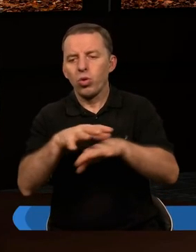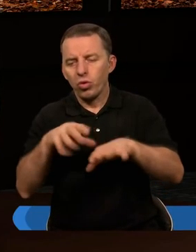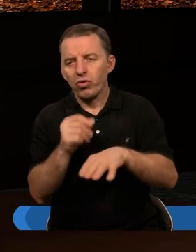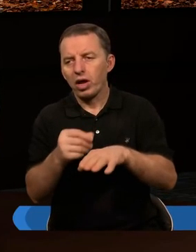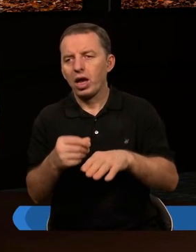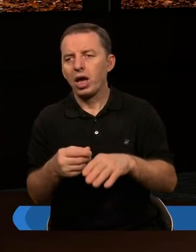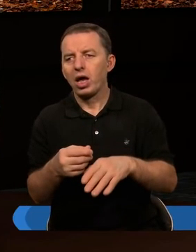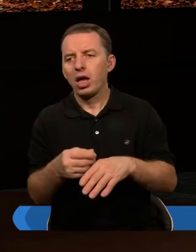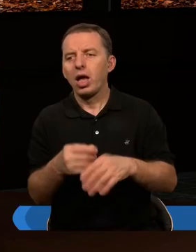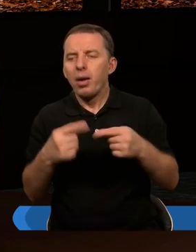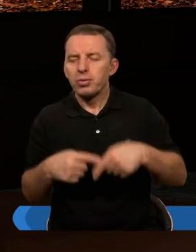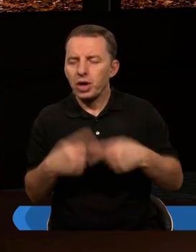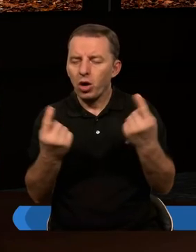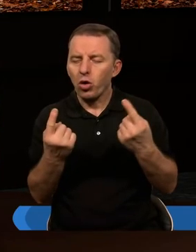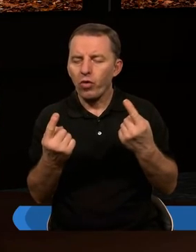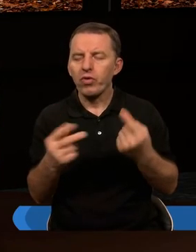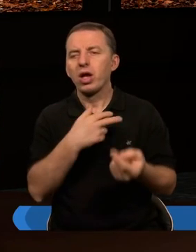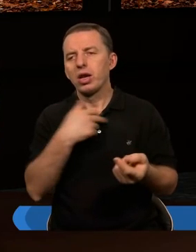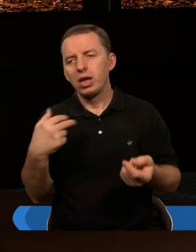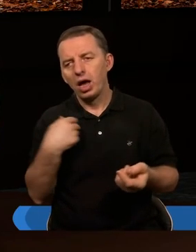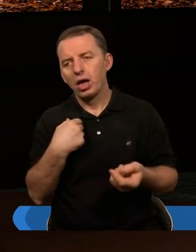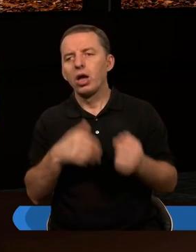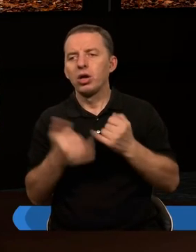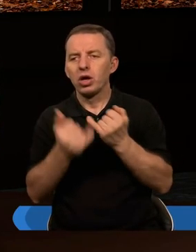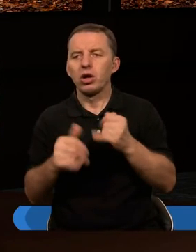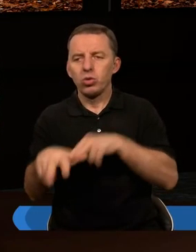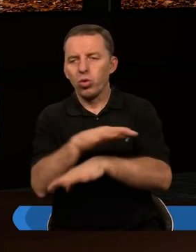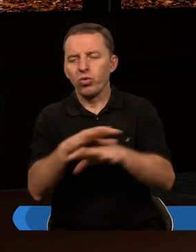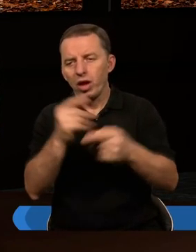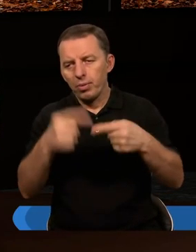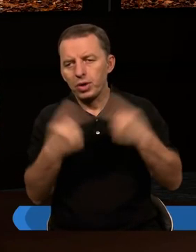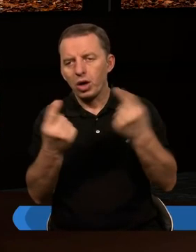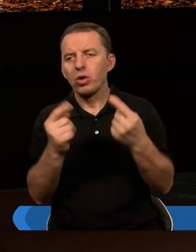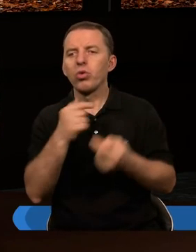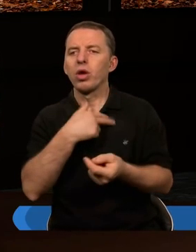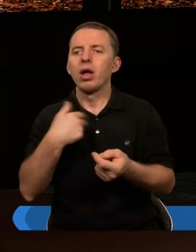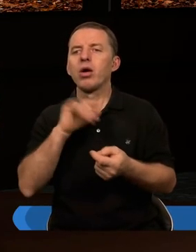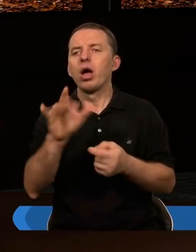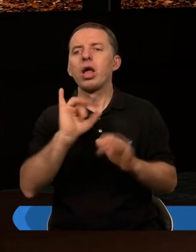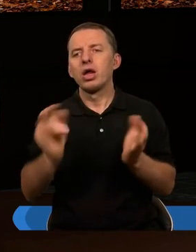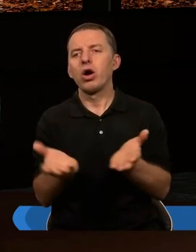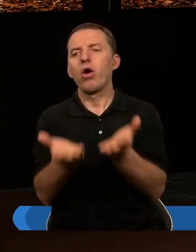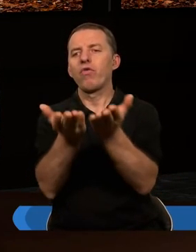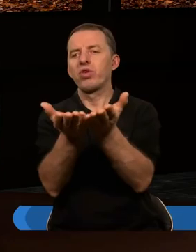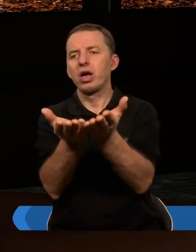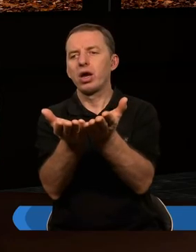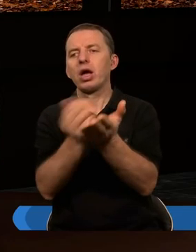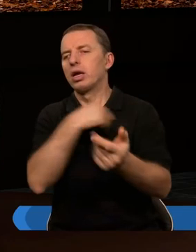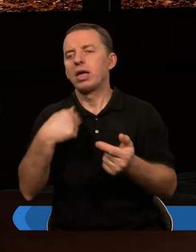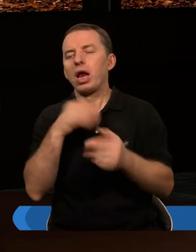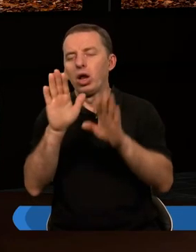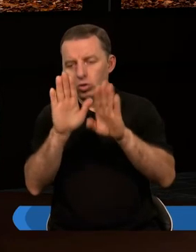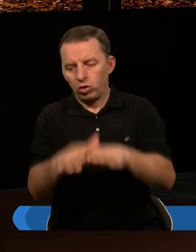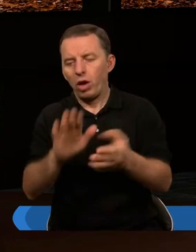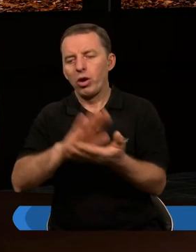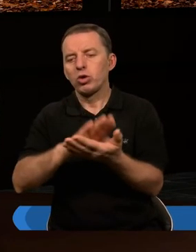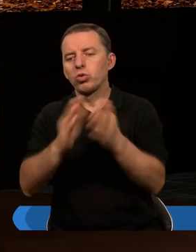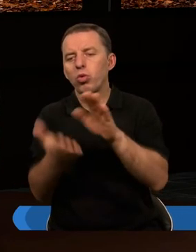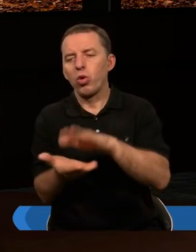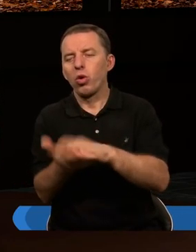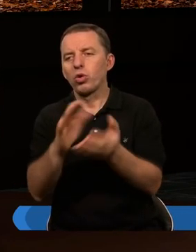nam to przekonuje nas o tym, jeżeli Duch Święty przekonuje nas o tym, jaka ofiara za nas została złożona,